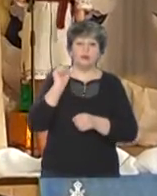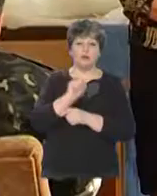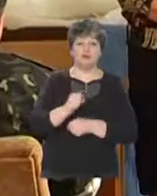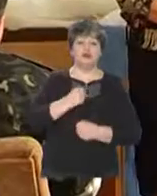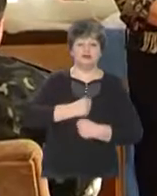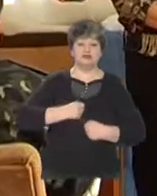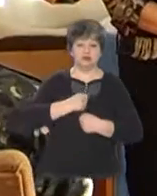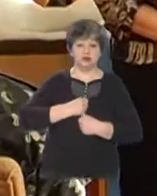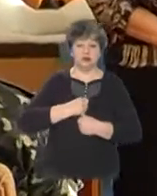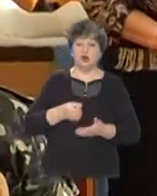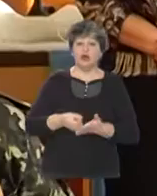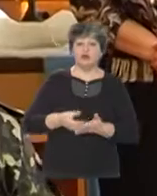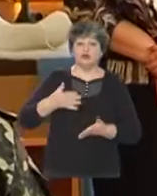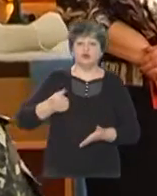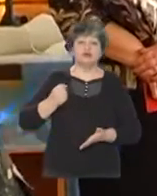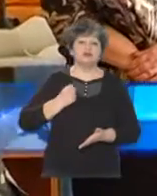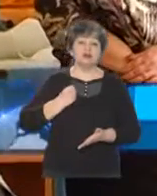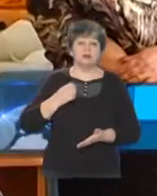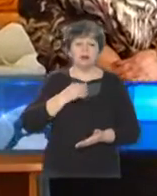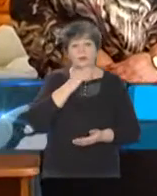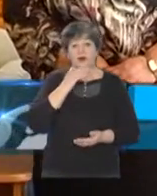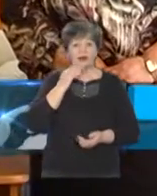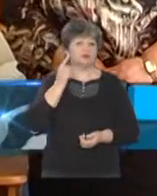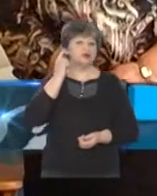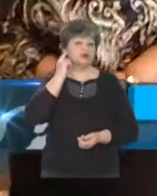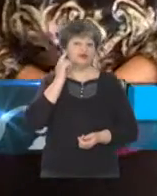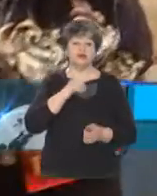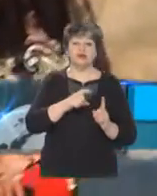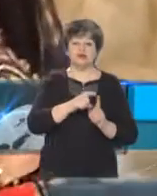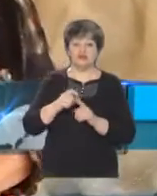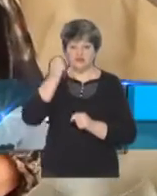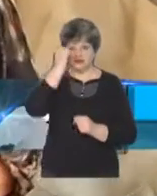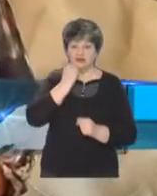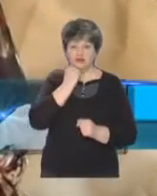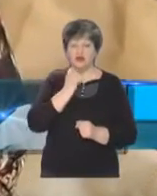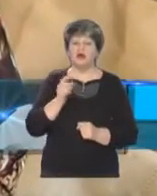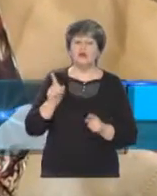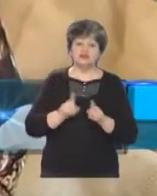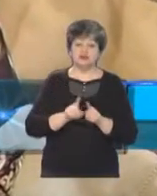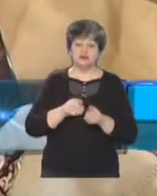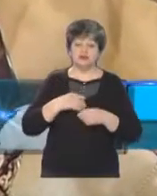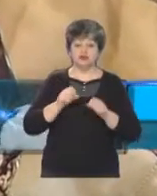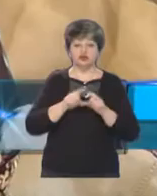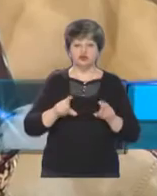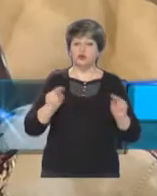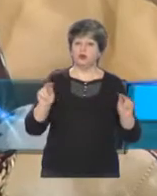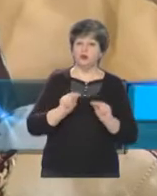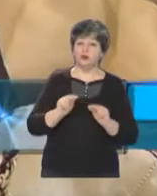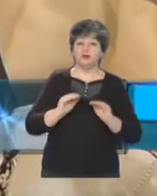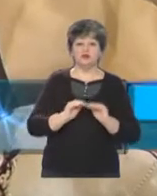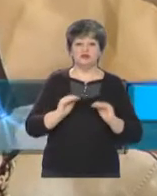зло. Дорогі солдати, ми знаємо, що, мабуть, ми вже багато чули слів вдячності, але все одно наша школа і всі наші учні і